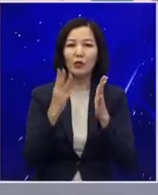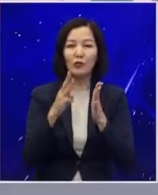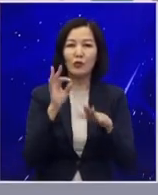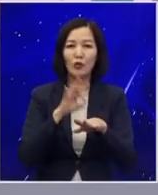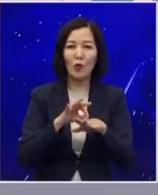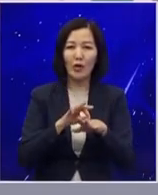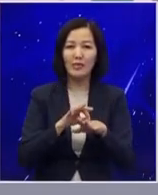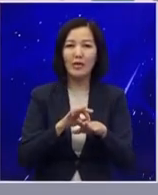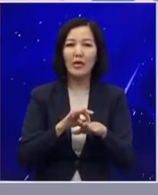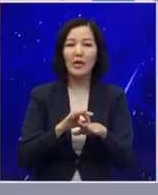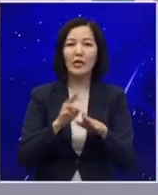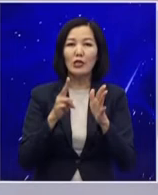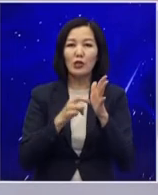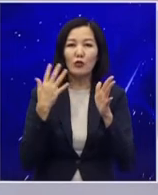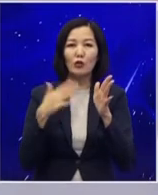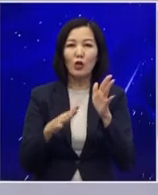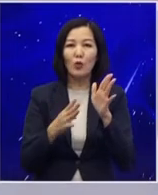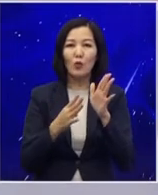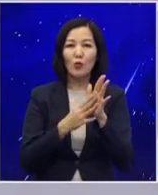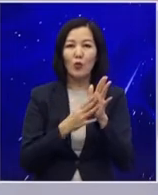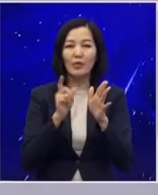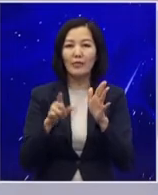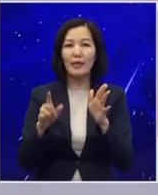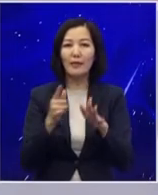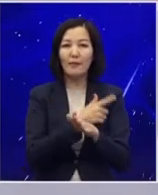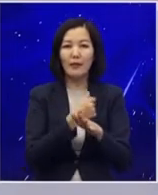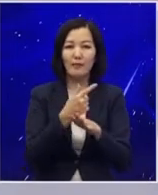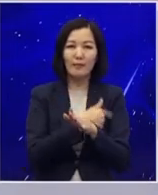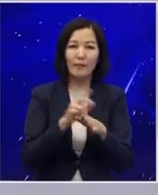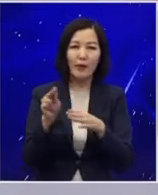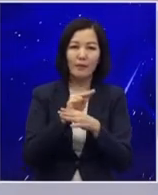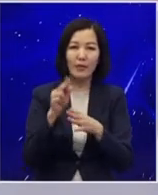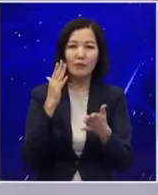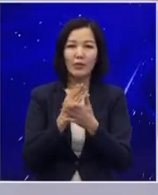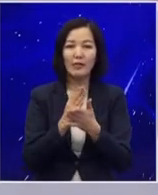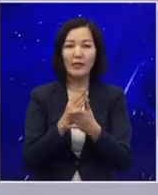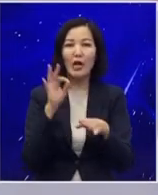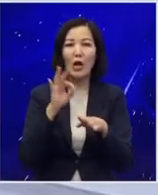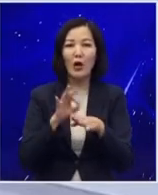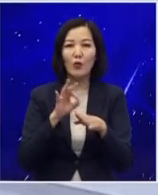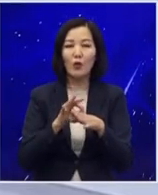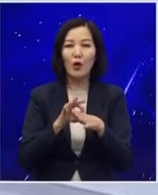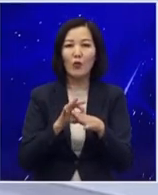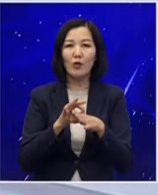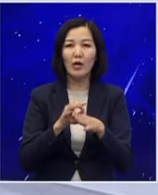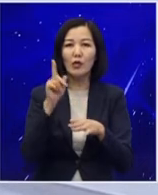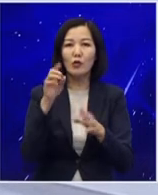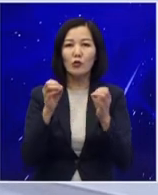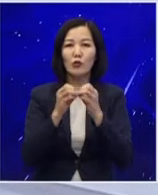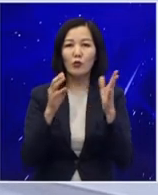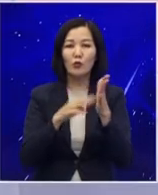2283 науқас, ал 759 адам амбулаторлық жағдайда ем қабылдауда. Ал індетпен